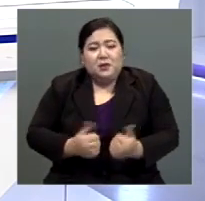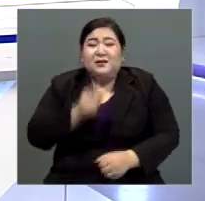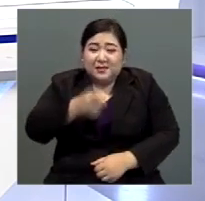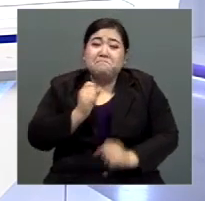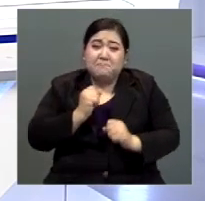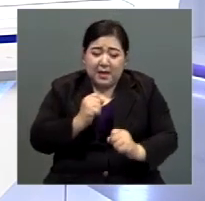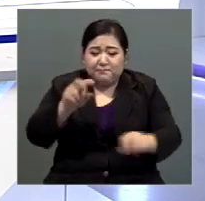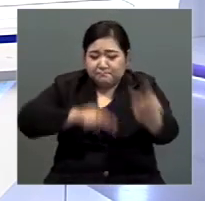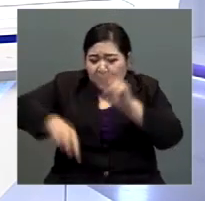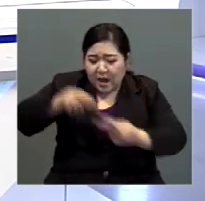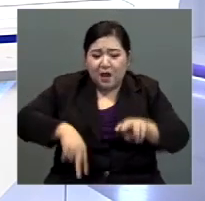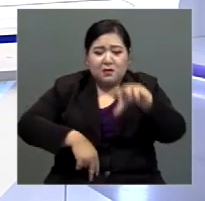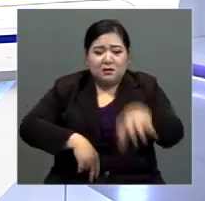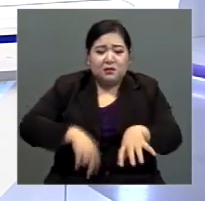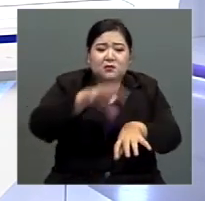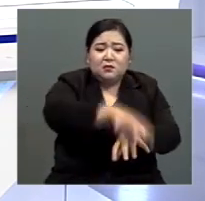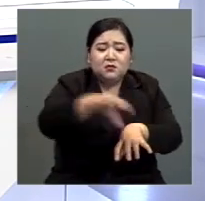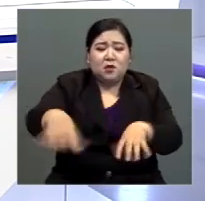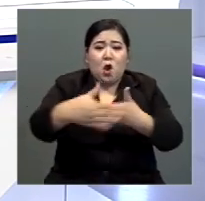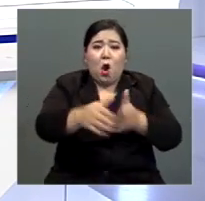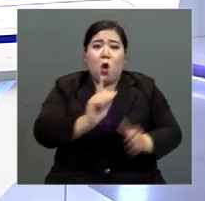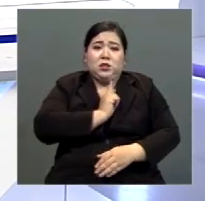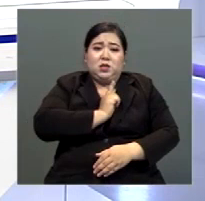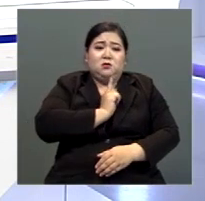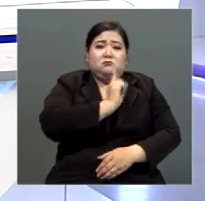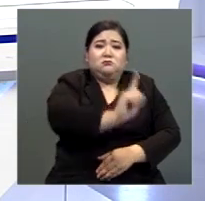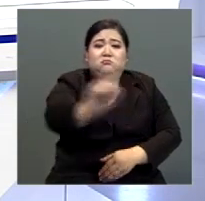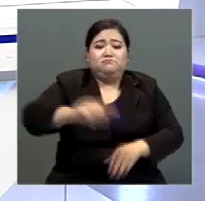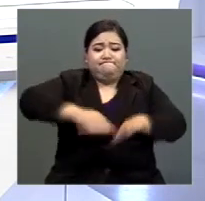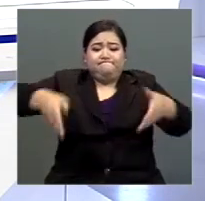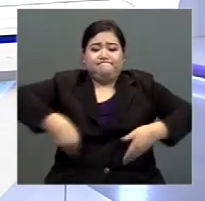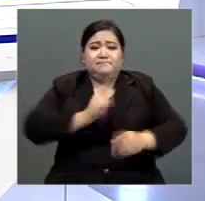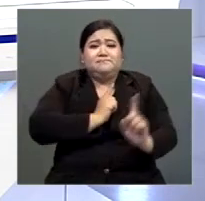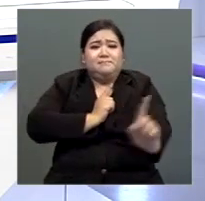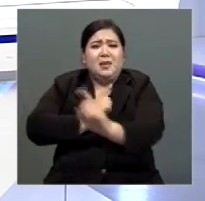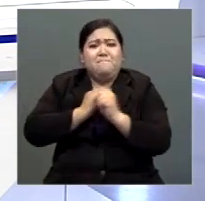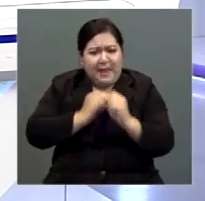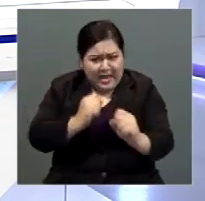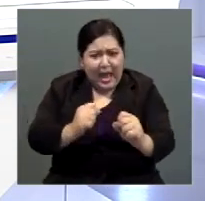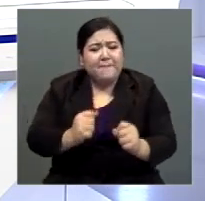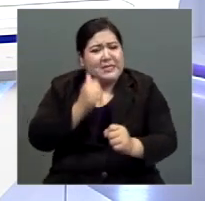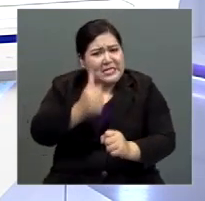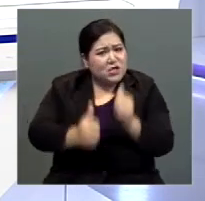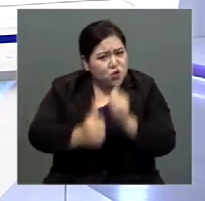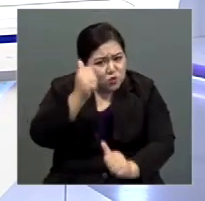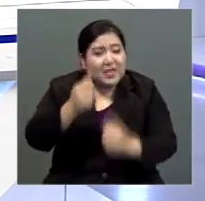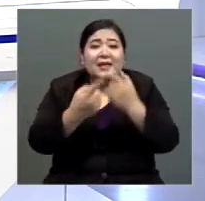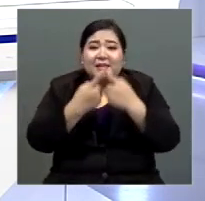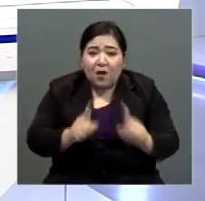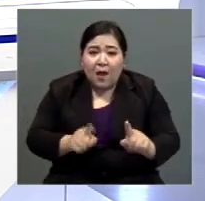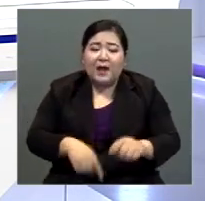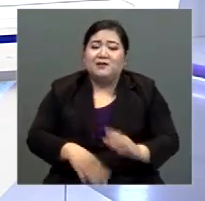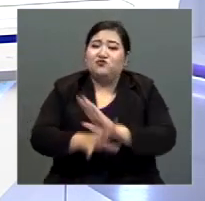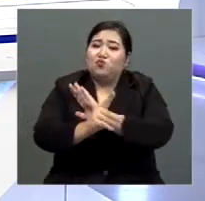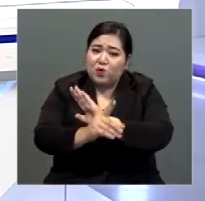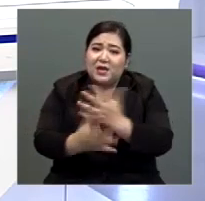จะหาพื้นที่ที่จะดูแล 80 ลากคนให้เรีกวามควแลอดไฮที่สุ ดีที่สุดแต่ลพืนที่สัต